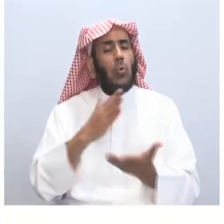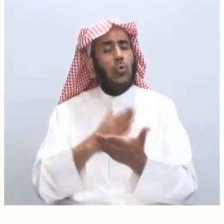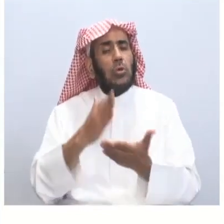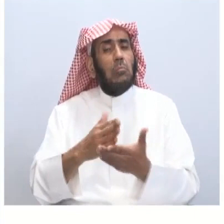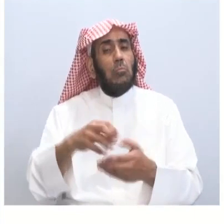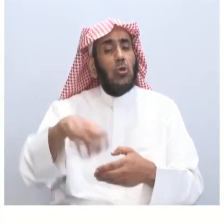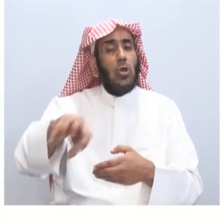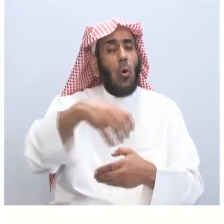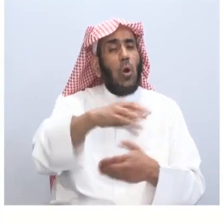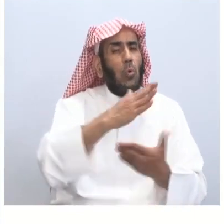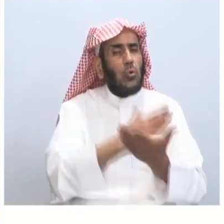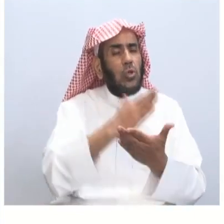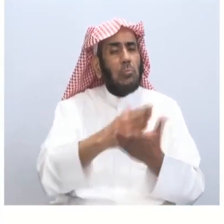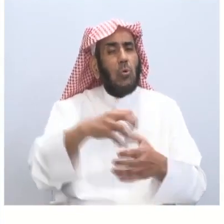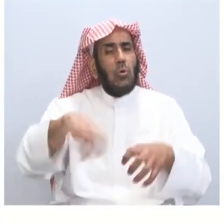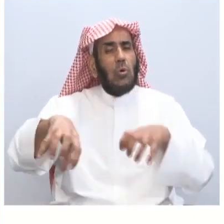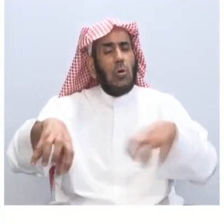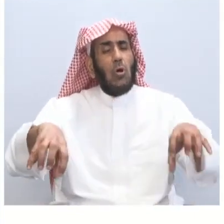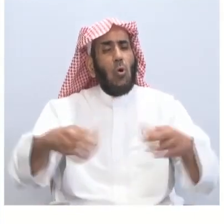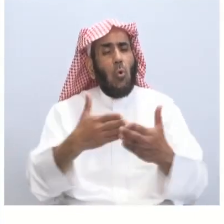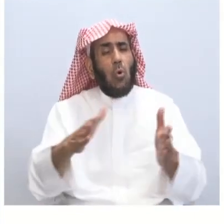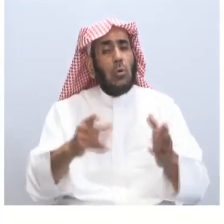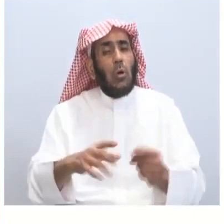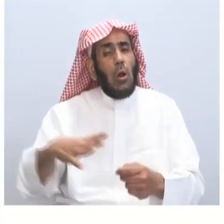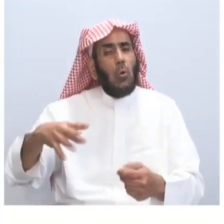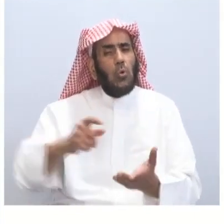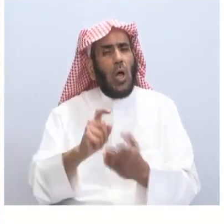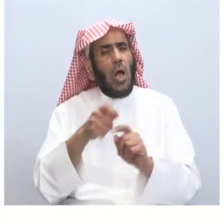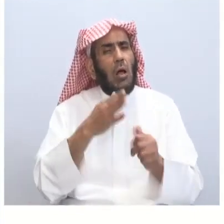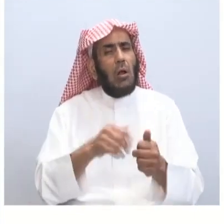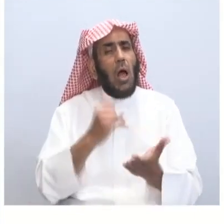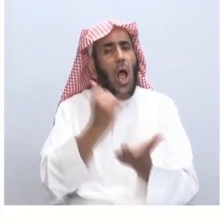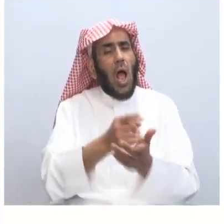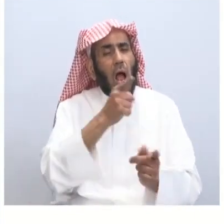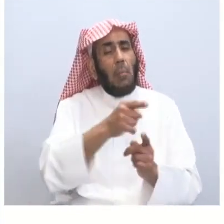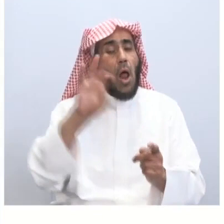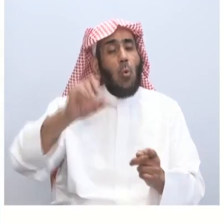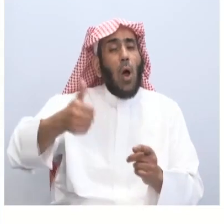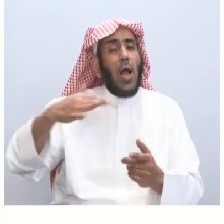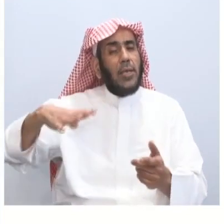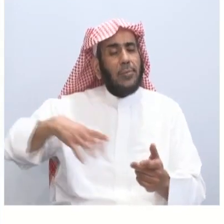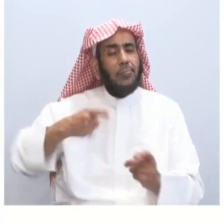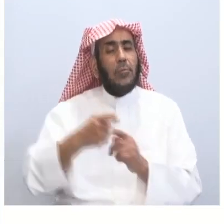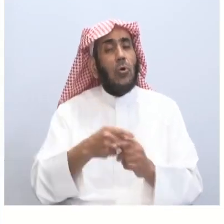هذه الاقال مفتوحه واطلق على حاكم كل ولايه الوالي